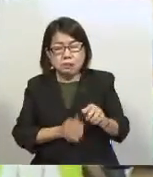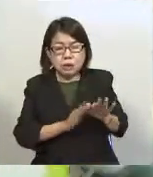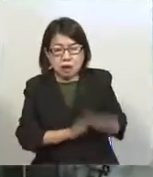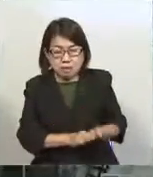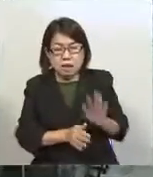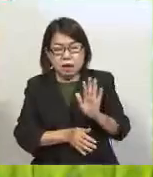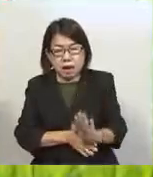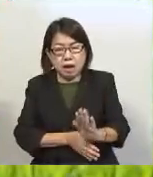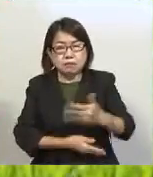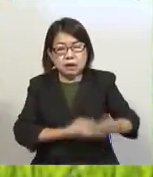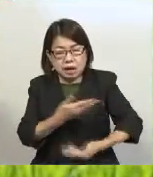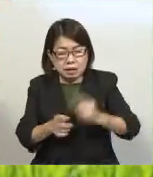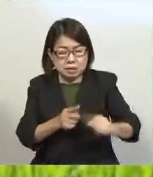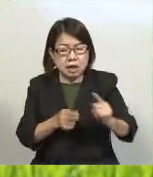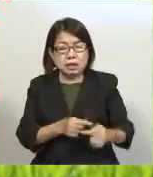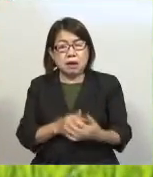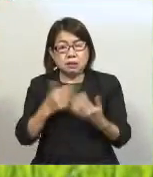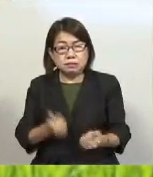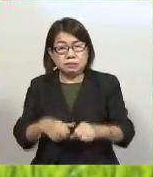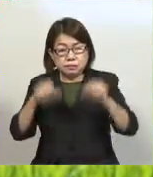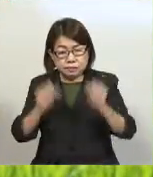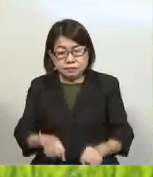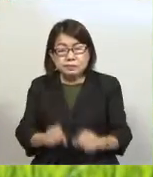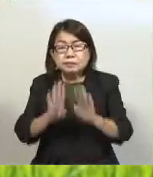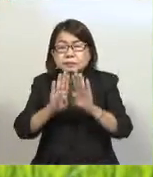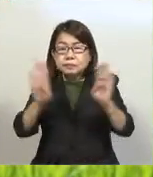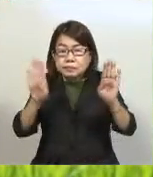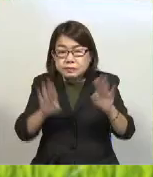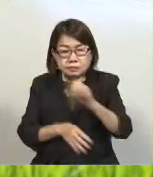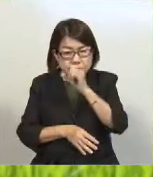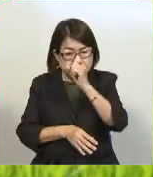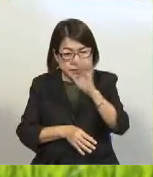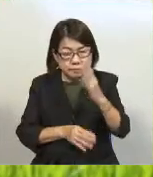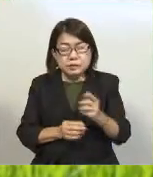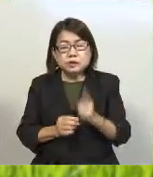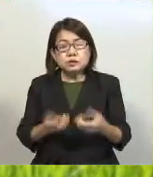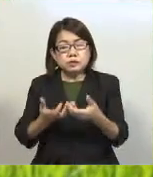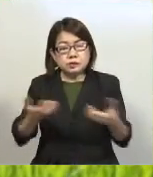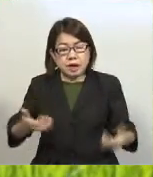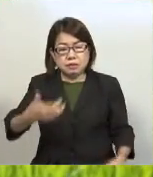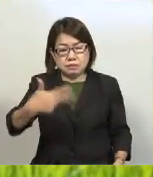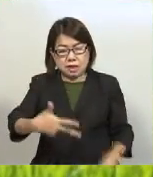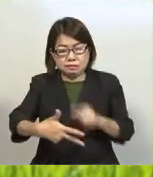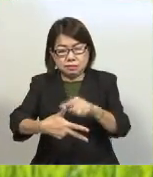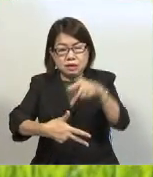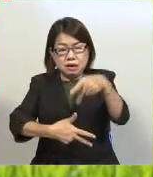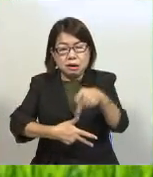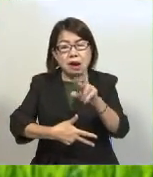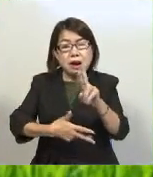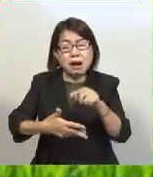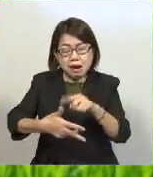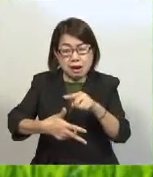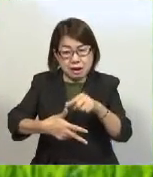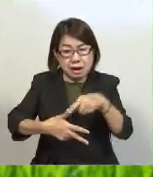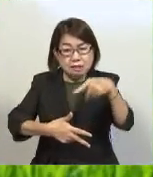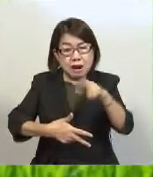ติแบบเปิดเผยนะคะการลงมติดังกล่าวค่ะเขาจะแยกเป็นแต่ละชนิดโดยพาราควอดเนี่ยมีผู้เห็นด้วยให้ยกเลิก